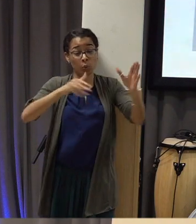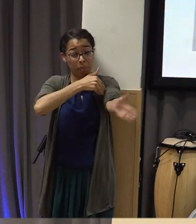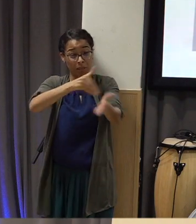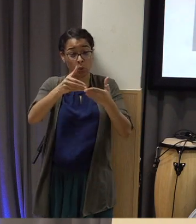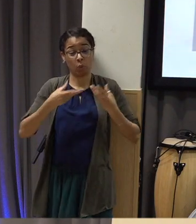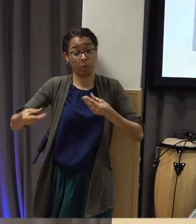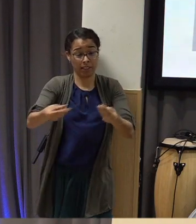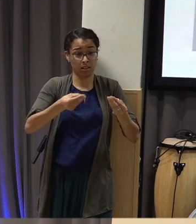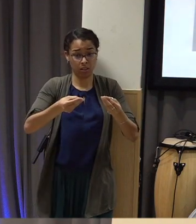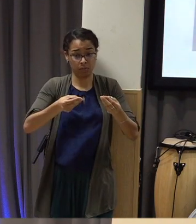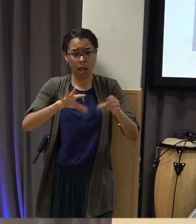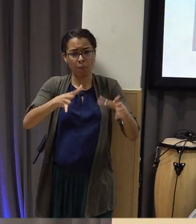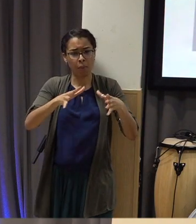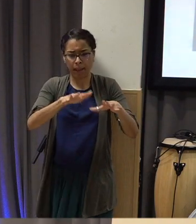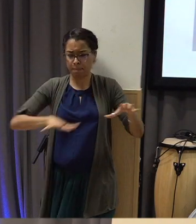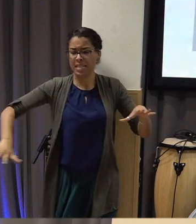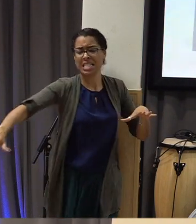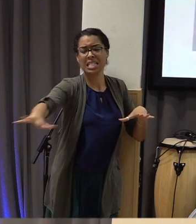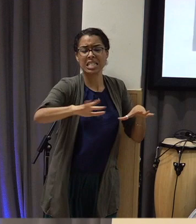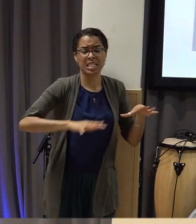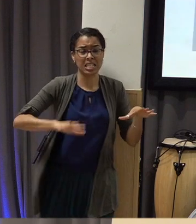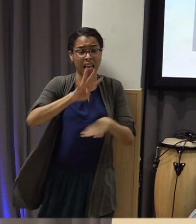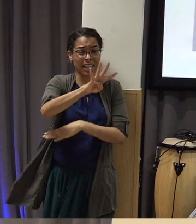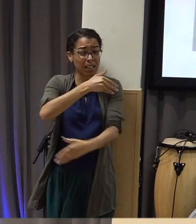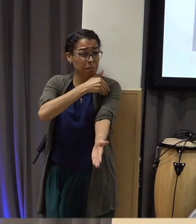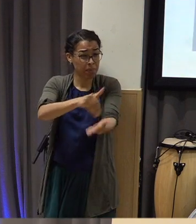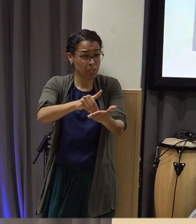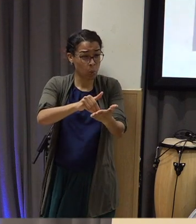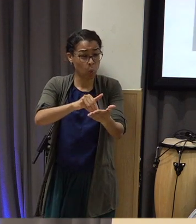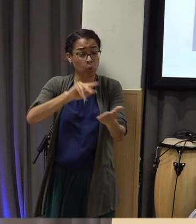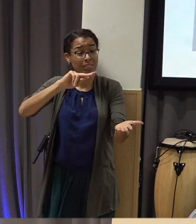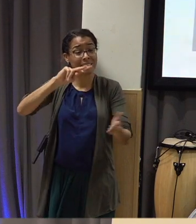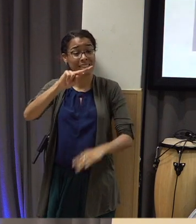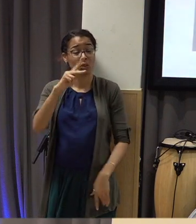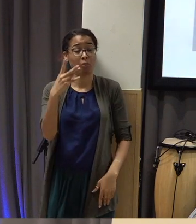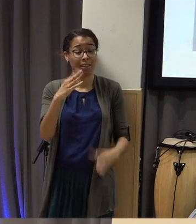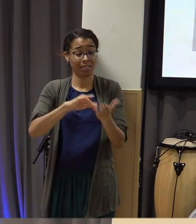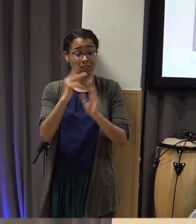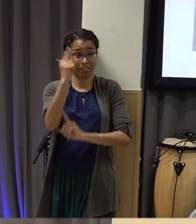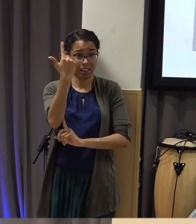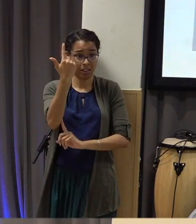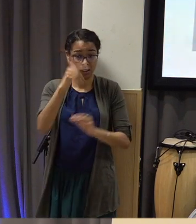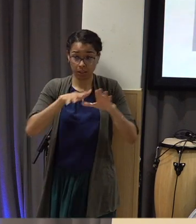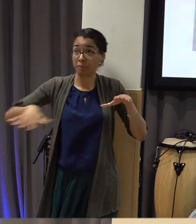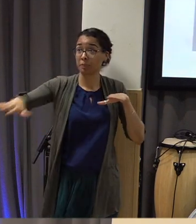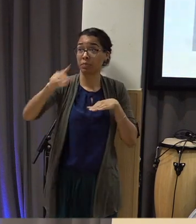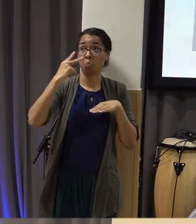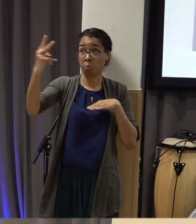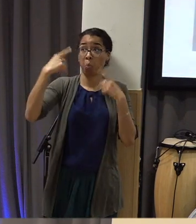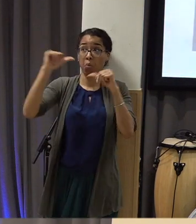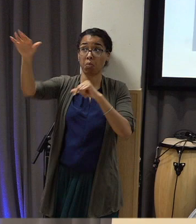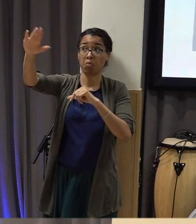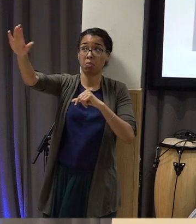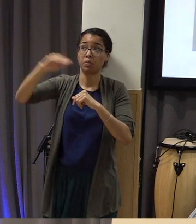sur à peu près 4 millions de kilomètres carrés. Vous voyez à peu près la carte sur laquelle s'étend l'Empire